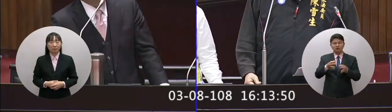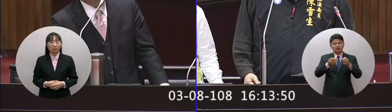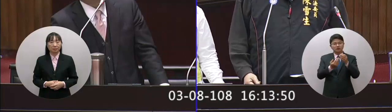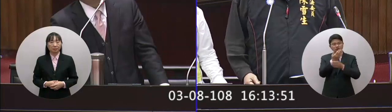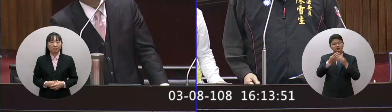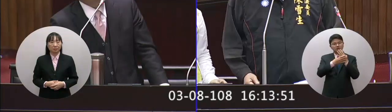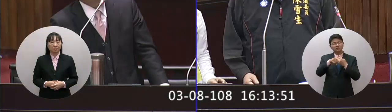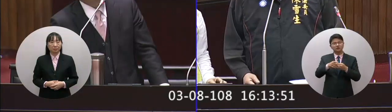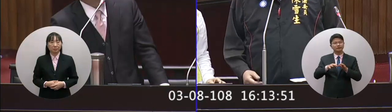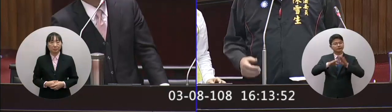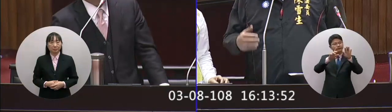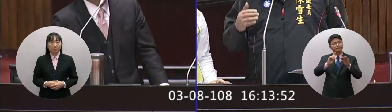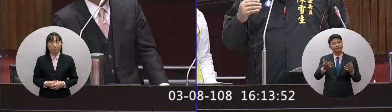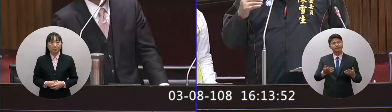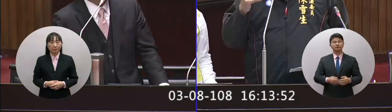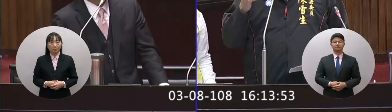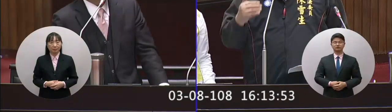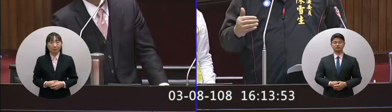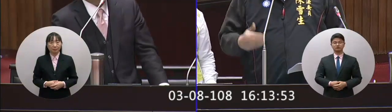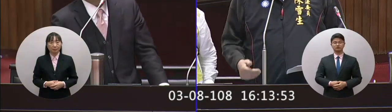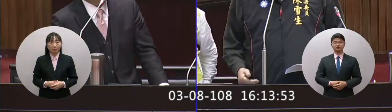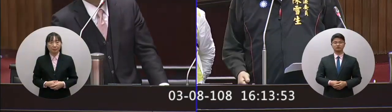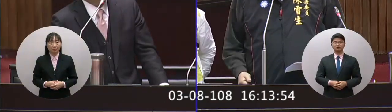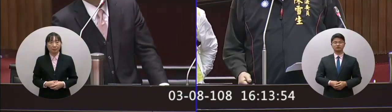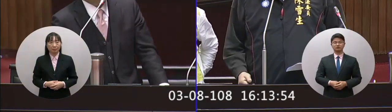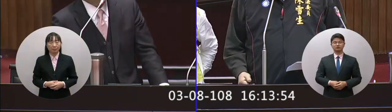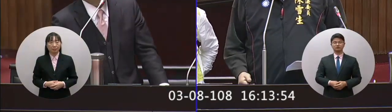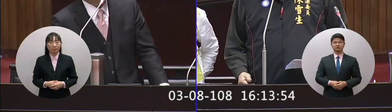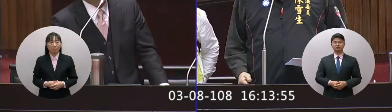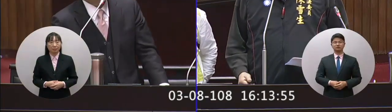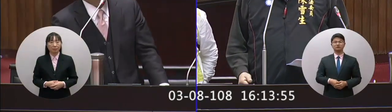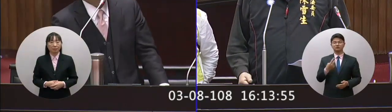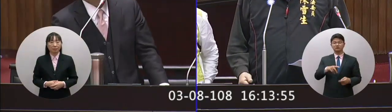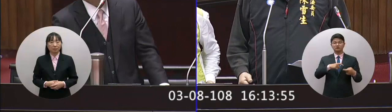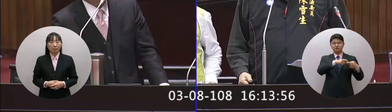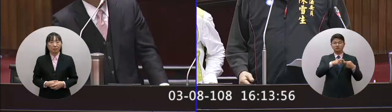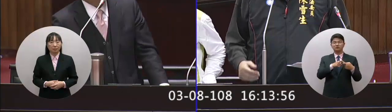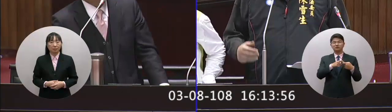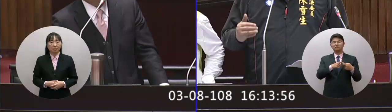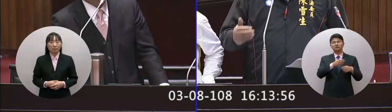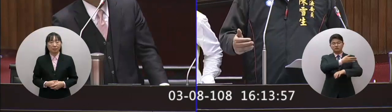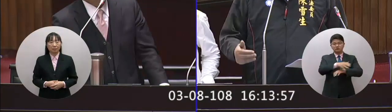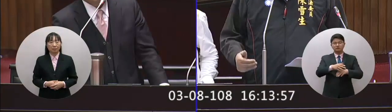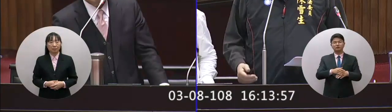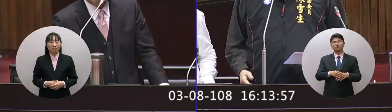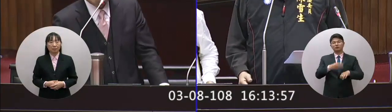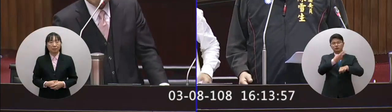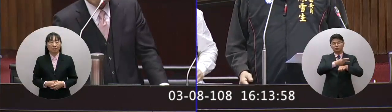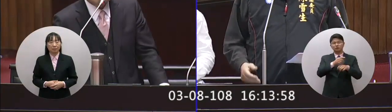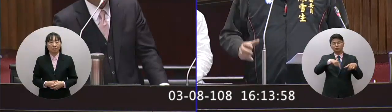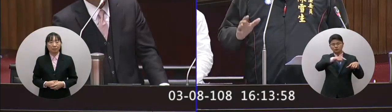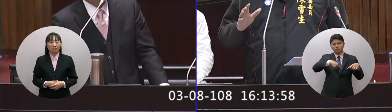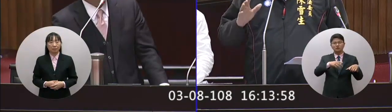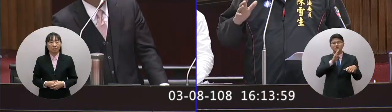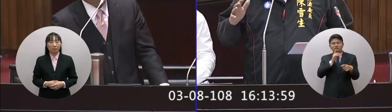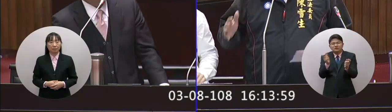在这边跟院长报告啊，我们跟彼岸的连江、罗源、长乐哈，一水之隔，近在咫